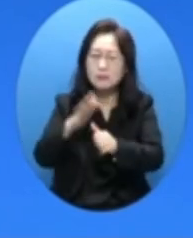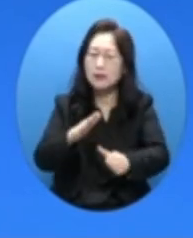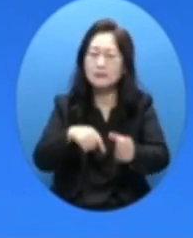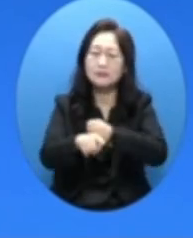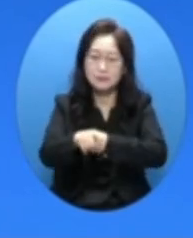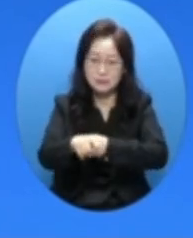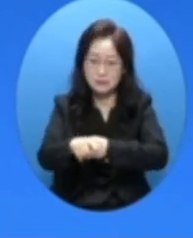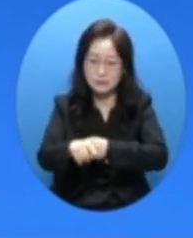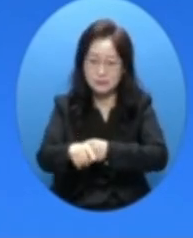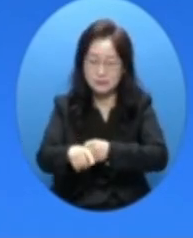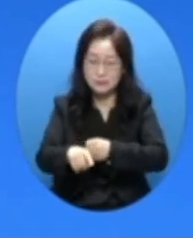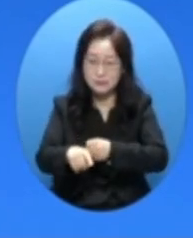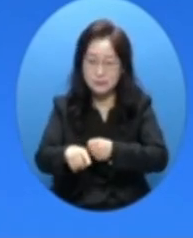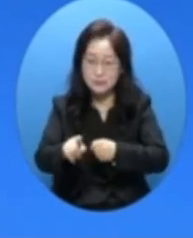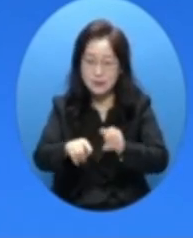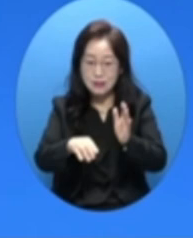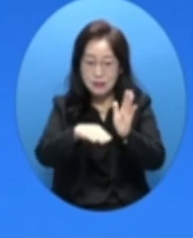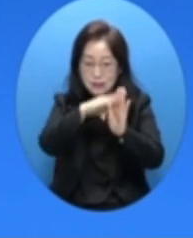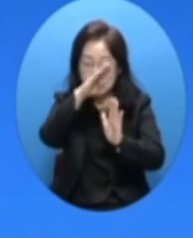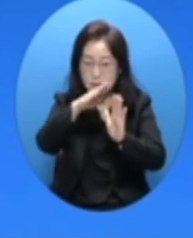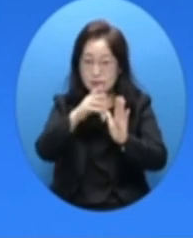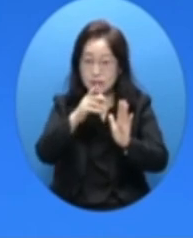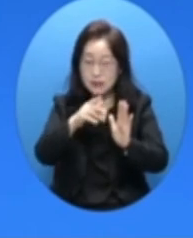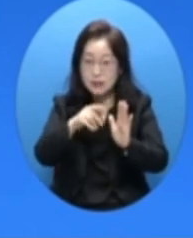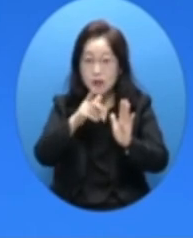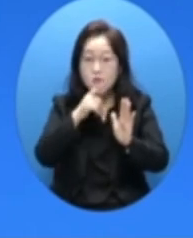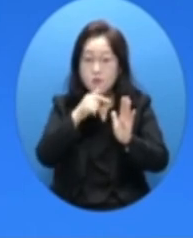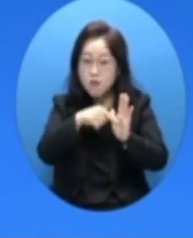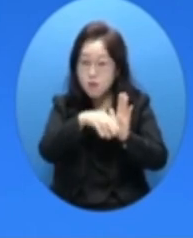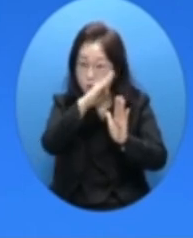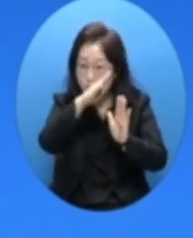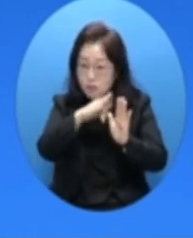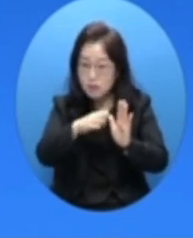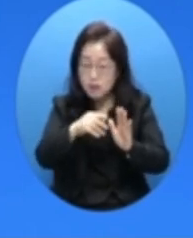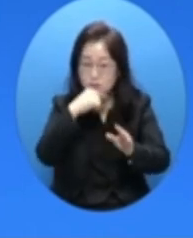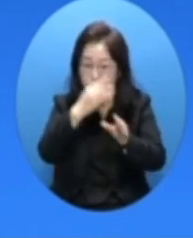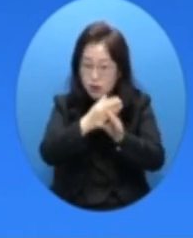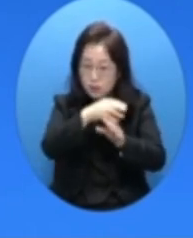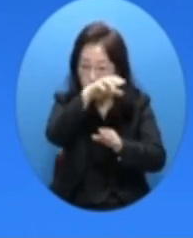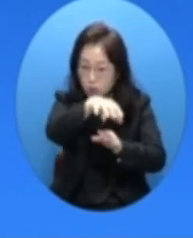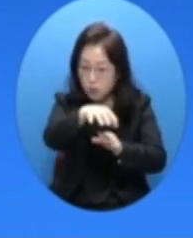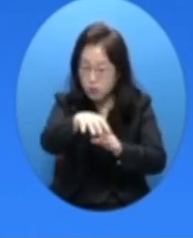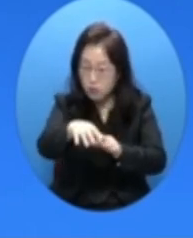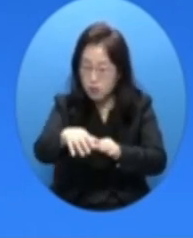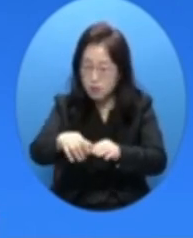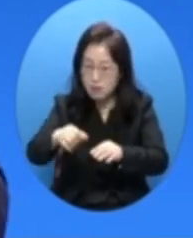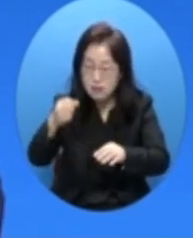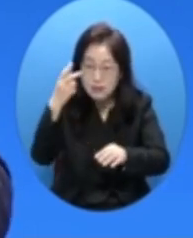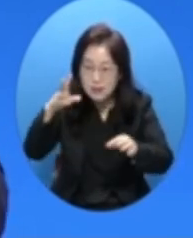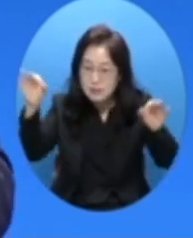49,000명이 125만 대군을 석 달 만에 완전히 점령할 것과 똑같습니다 이미